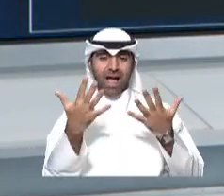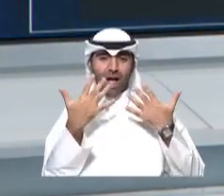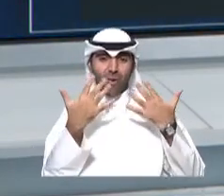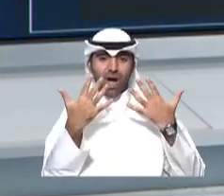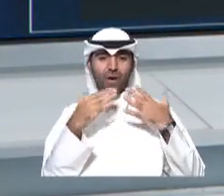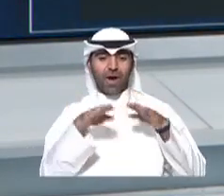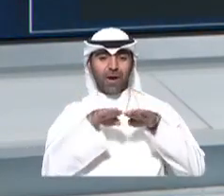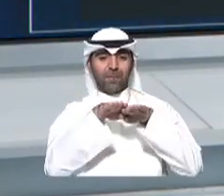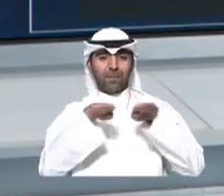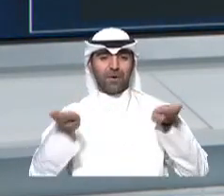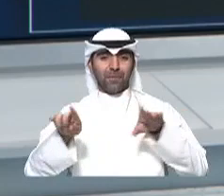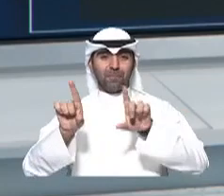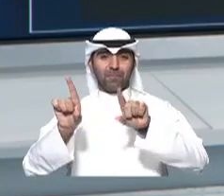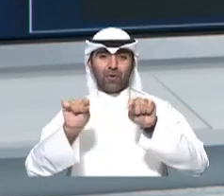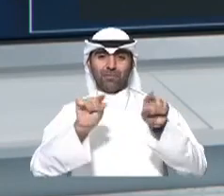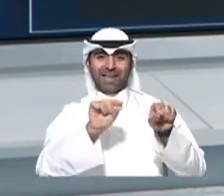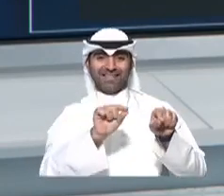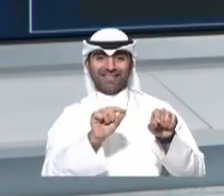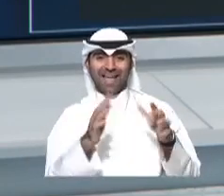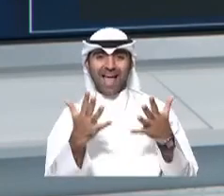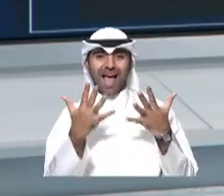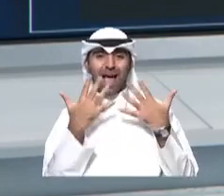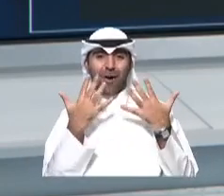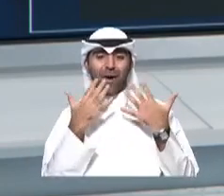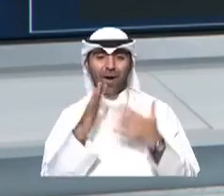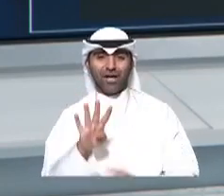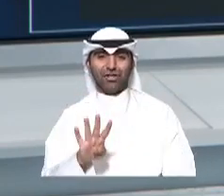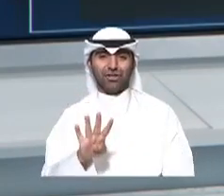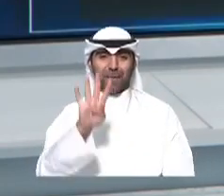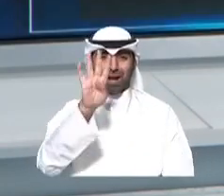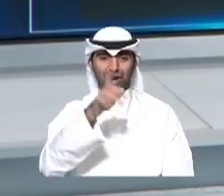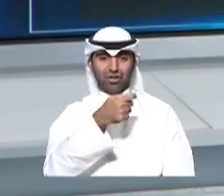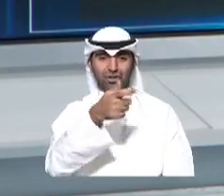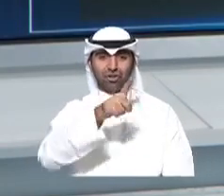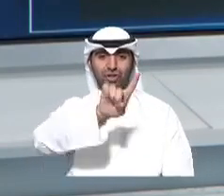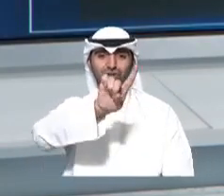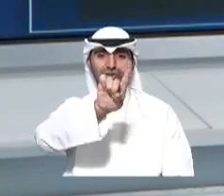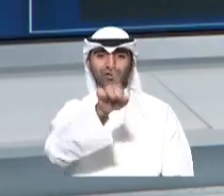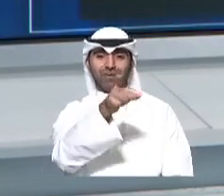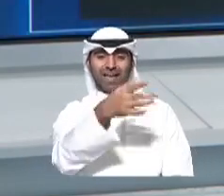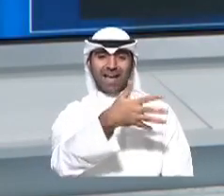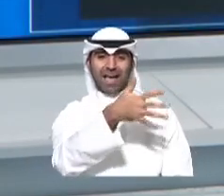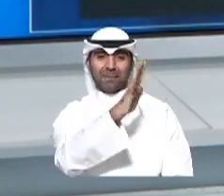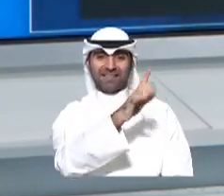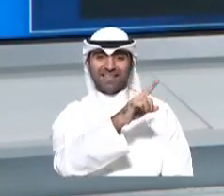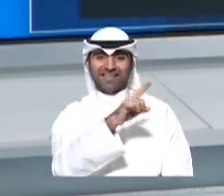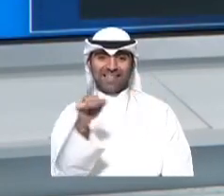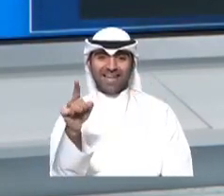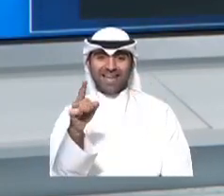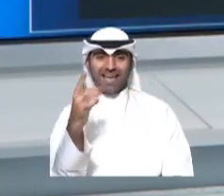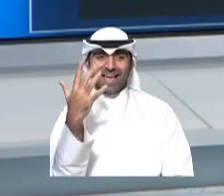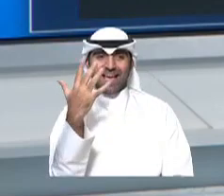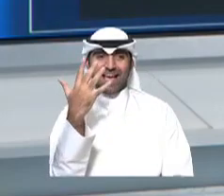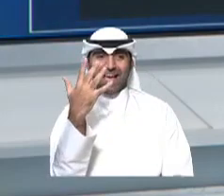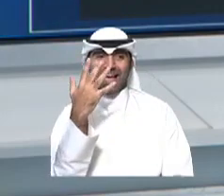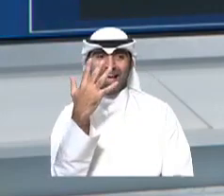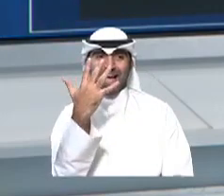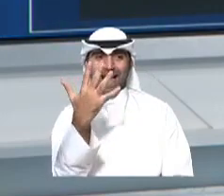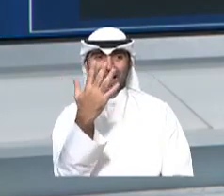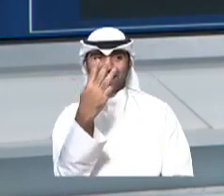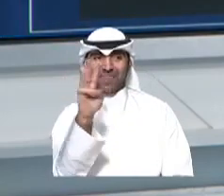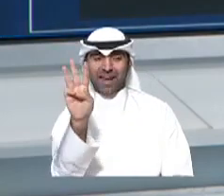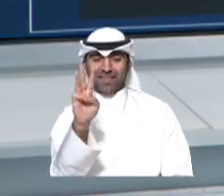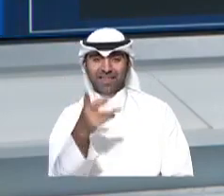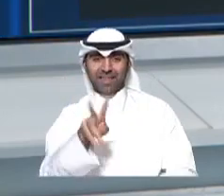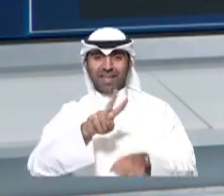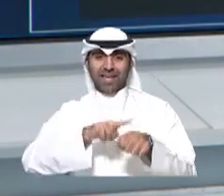الغربية معتدلة السرعة من 15 إلى 35، العظمى متوقع 44 درجة مئوية، الصغرى 33 درجة مئوية. ابتداء من يوم الثلاثاء